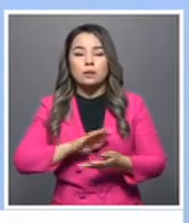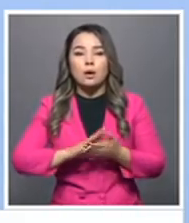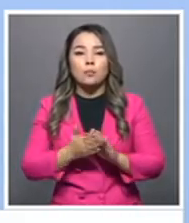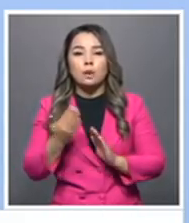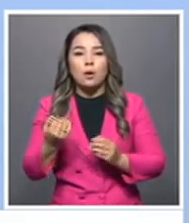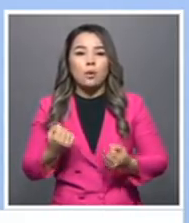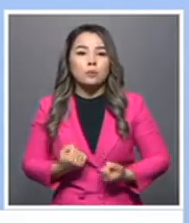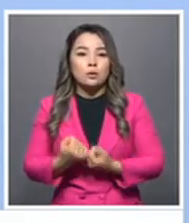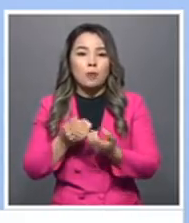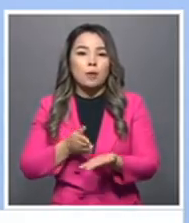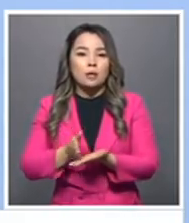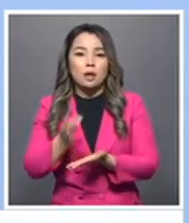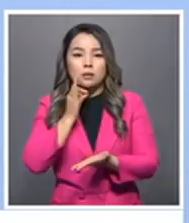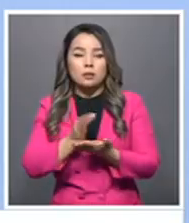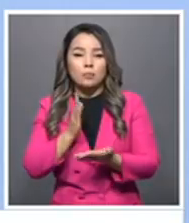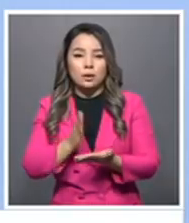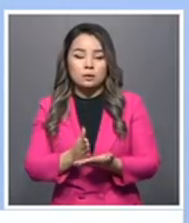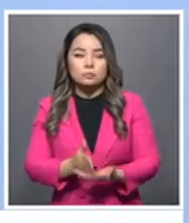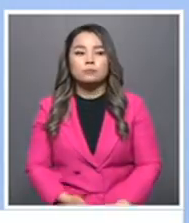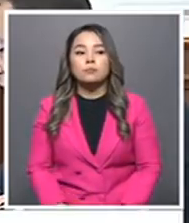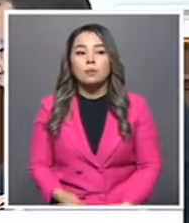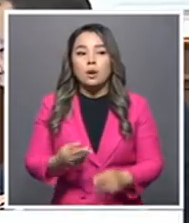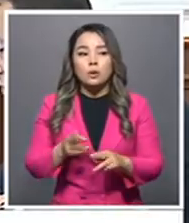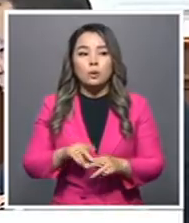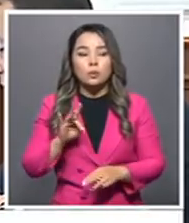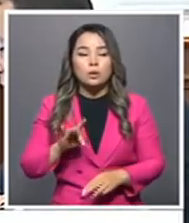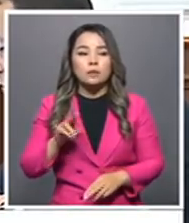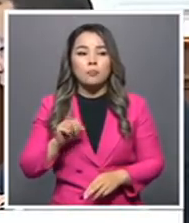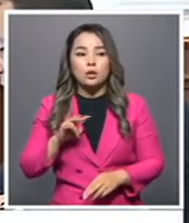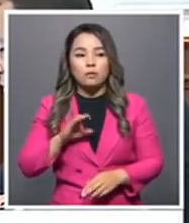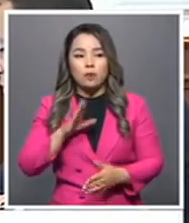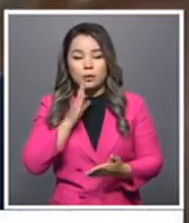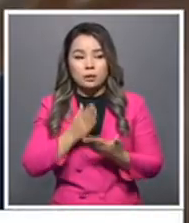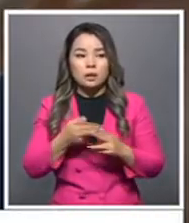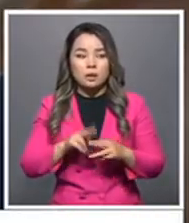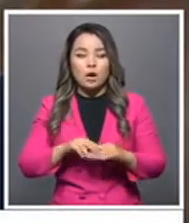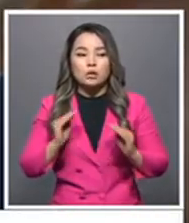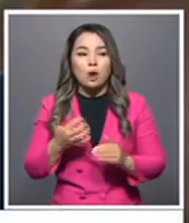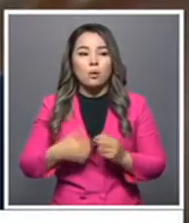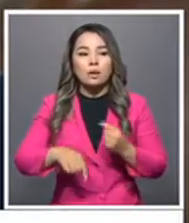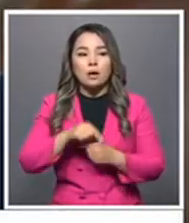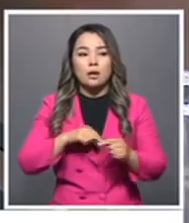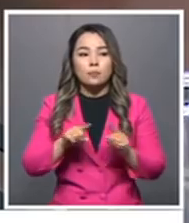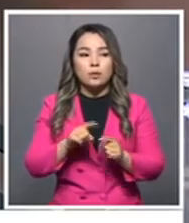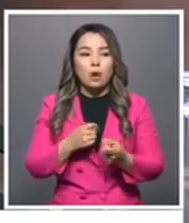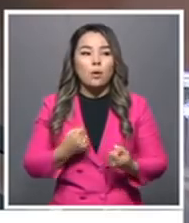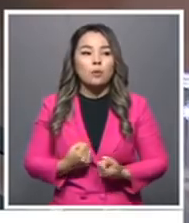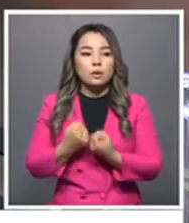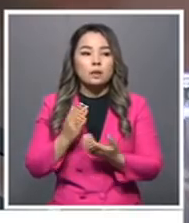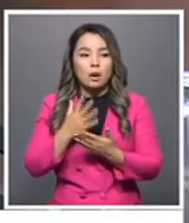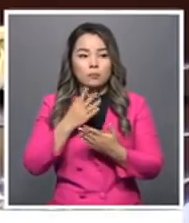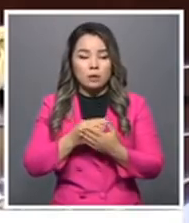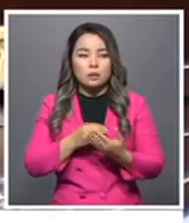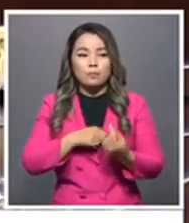қолдауға бағытталған. Сондай-ақ Руслан Дәленов шағын және орта кәсіпті қолдау үшін бизнестің жол